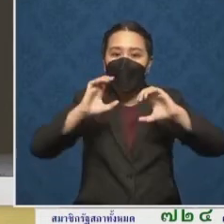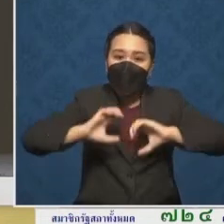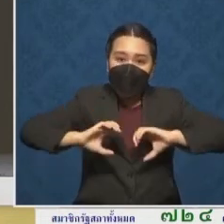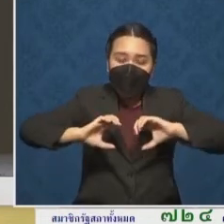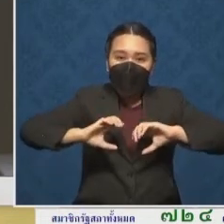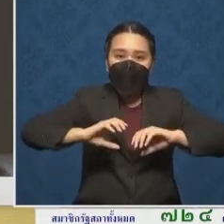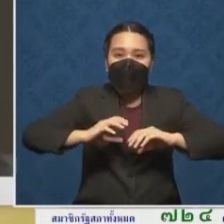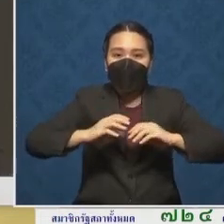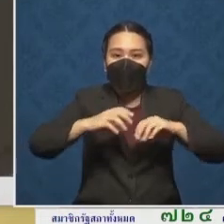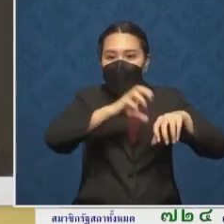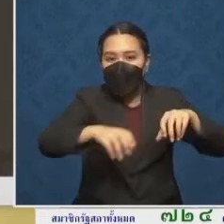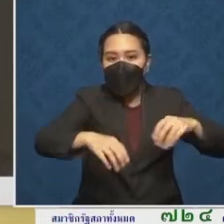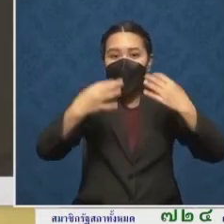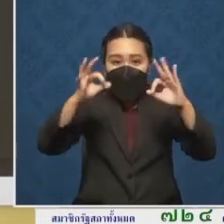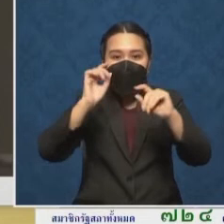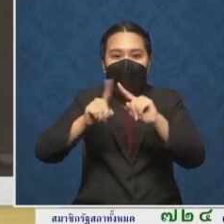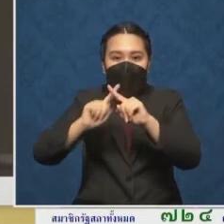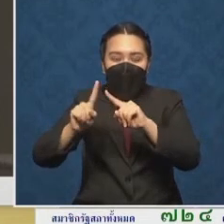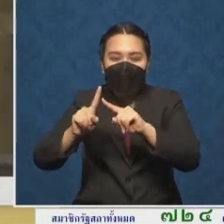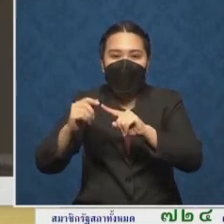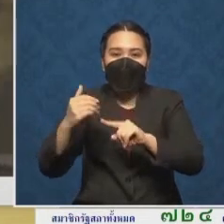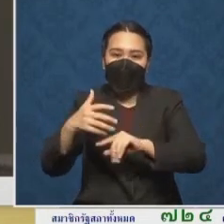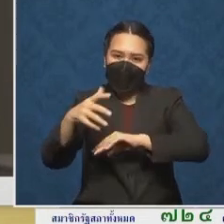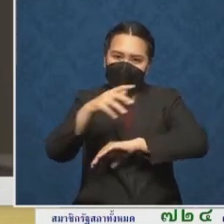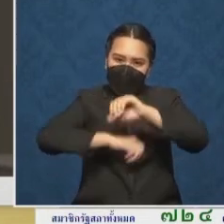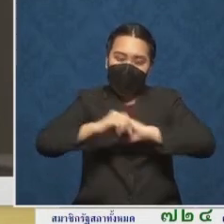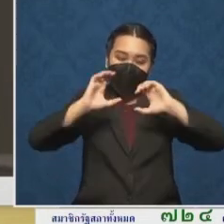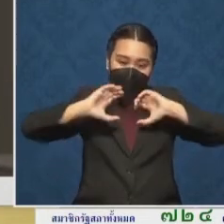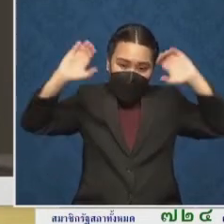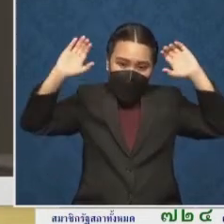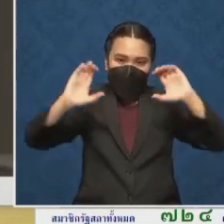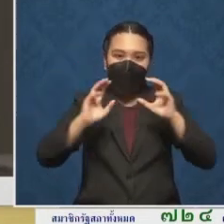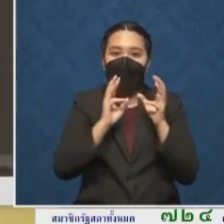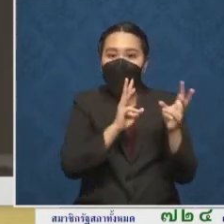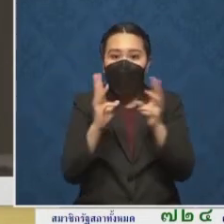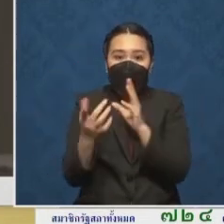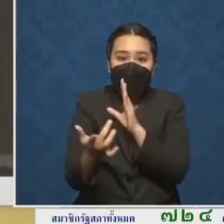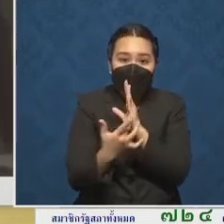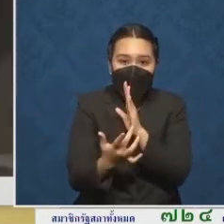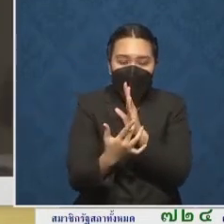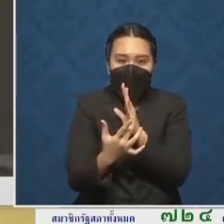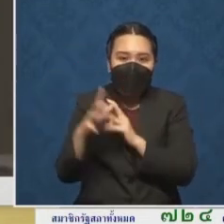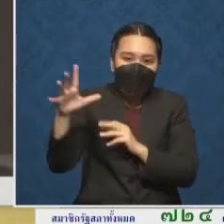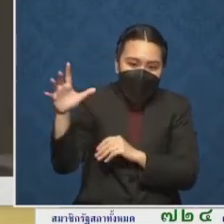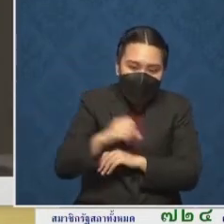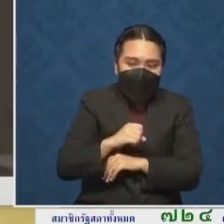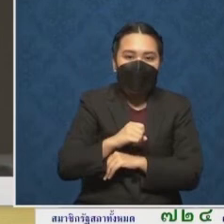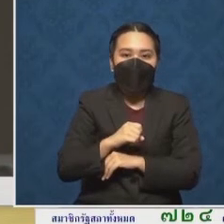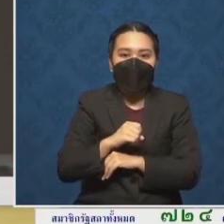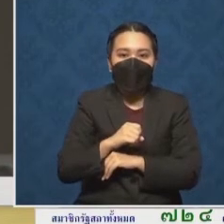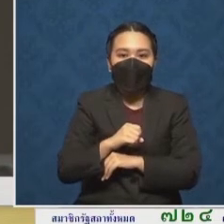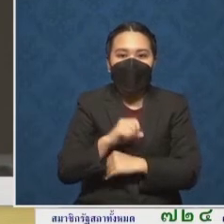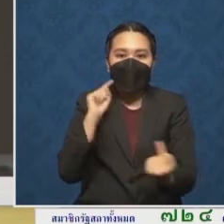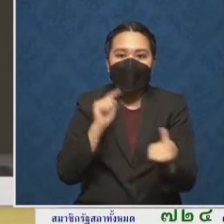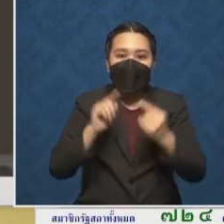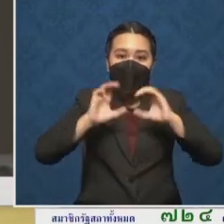ยได้นำวิธีการปฏิบัติราชการทางอิเล็กทรอนิกส์มาใช้พร้อมกับห